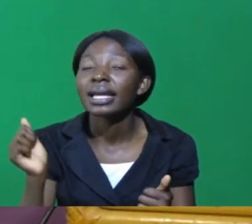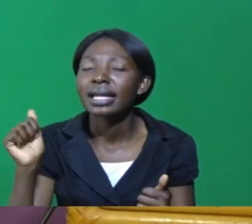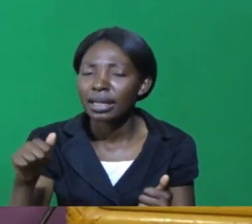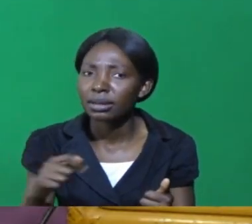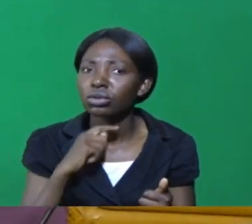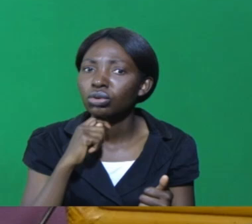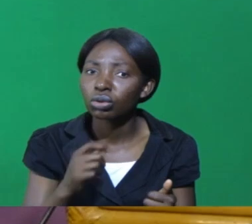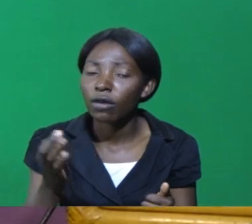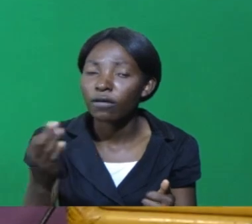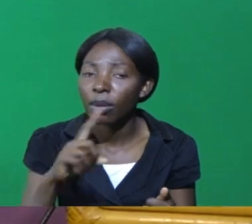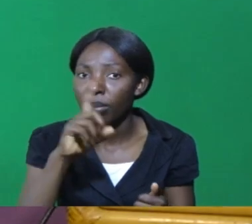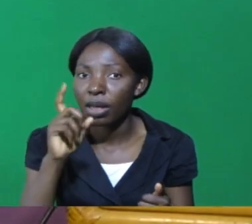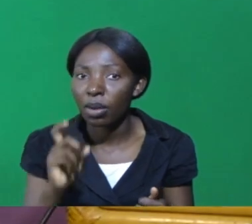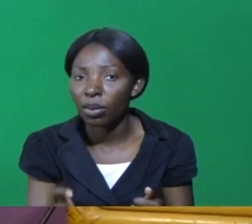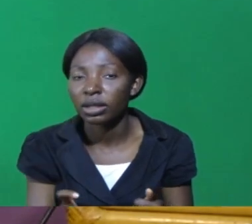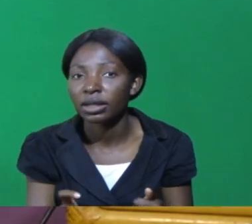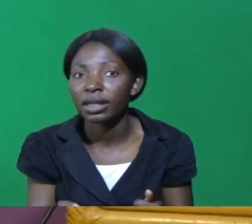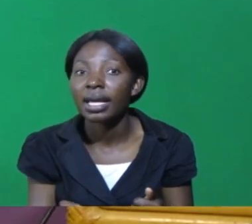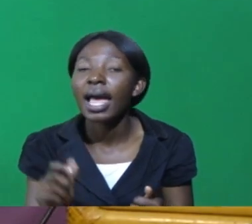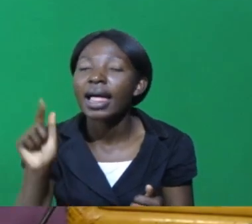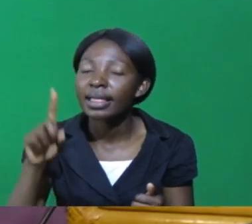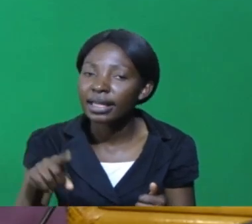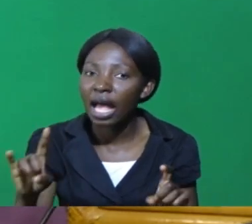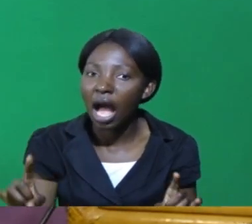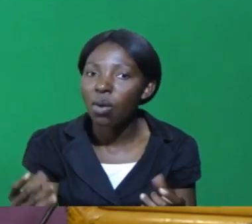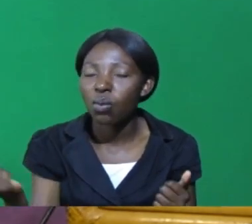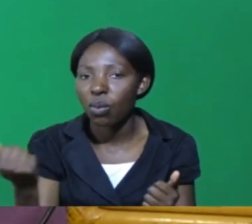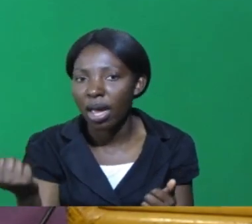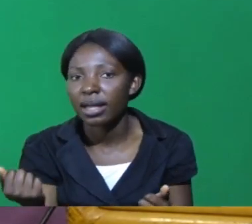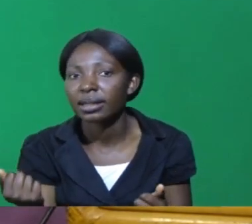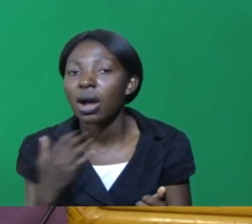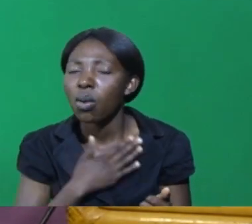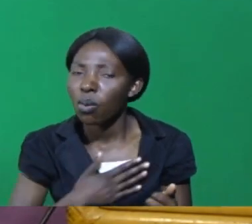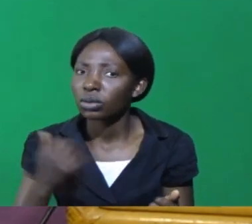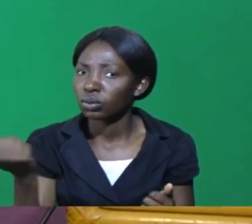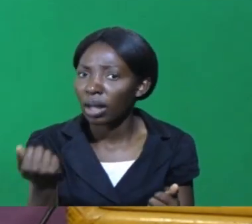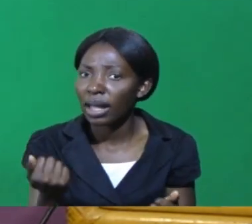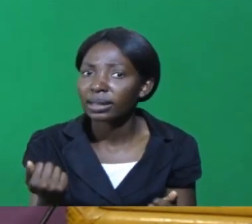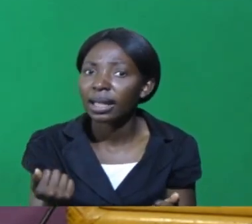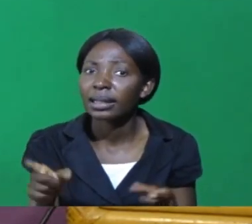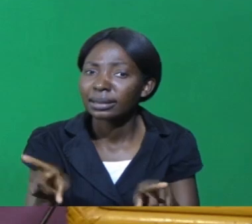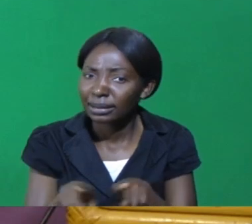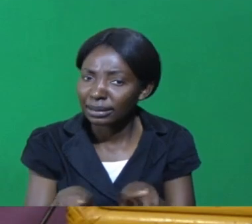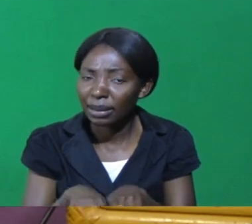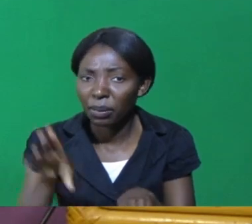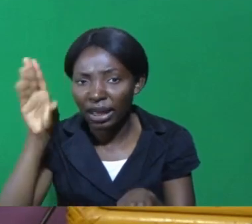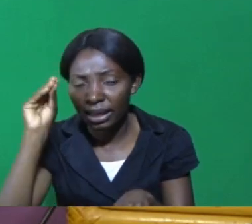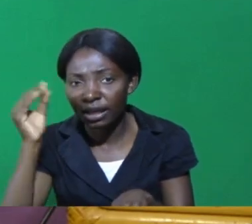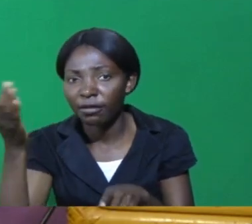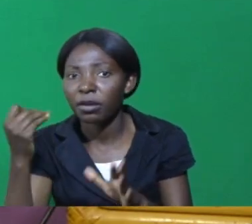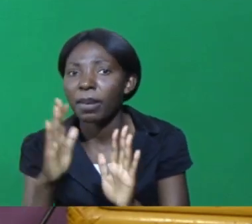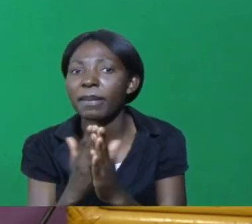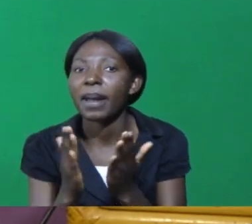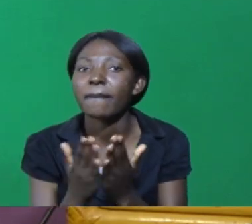Ndizvozvo pamubvunzo wenyu vateereri ndo mapinduriro atoda kuita. Toda kupindura sekudzidzisa kunoita